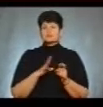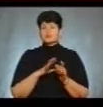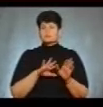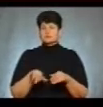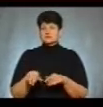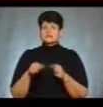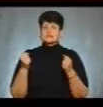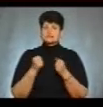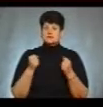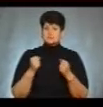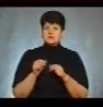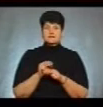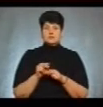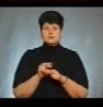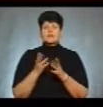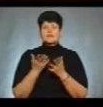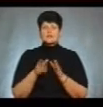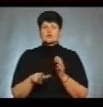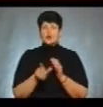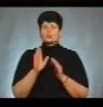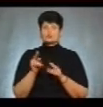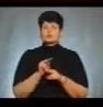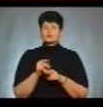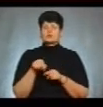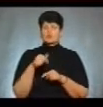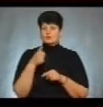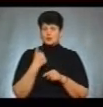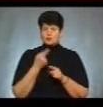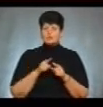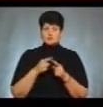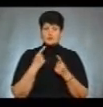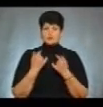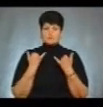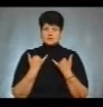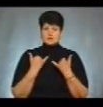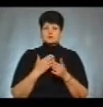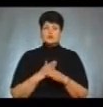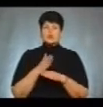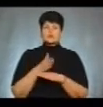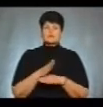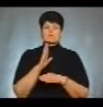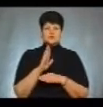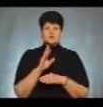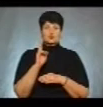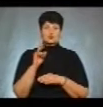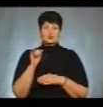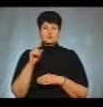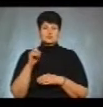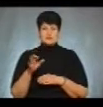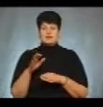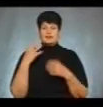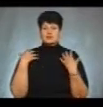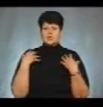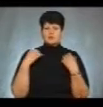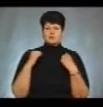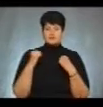відремонтовані торік та які дороги буде полагоджено цього року? Про це говоримо сьогодні із нашим гостем. А це Віктор Кузяк, начальник управління капітального